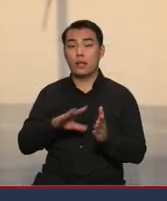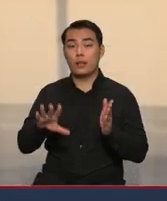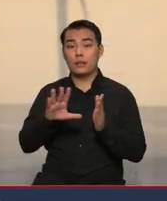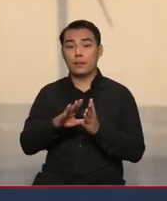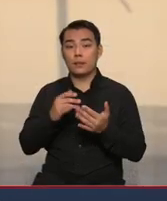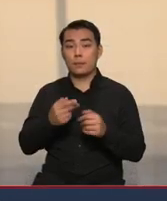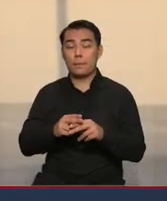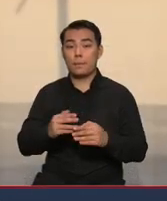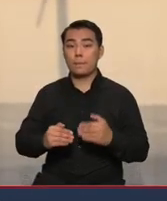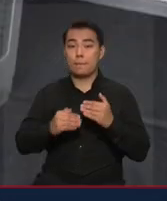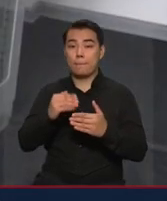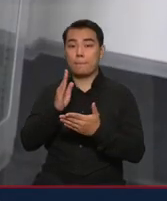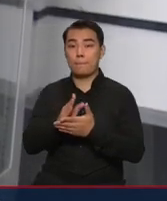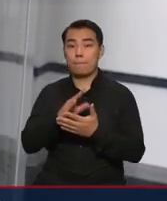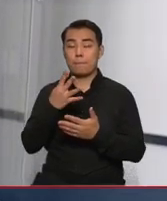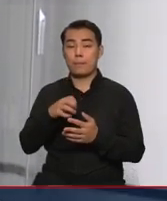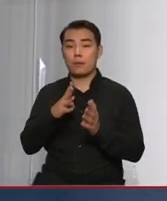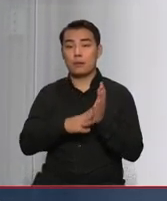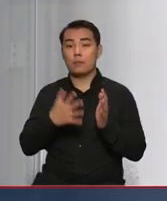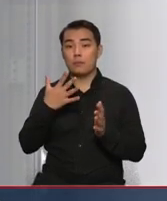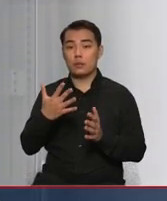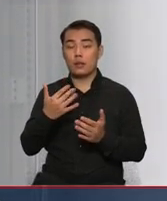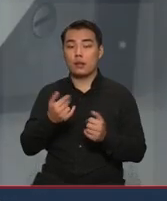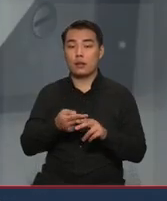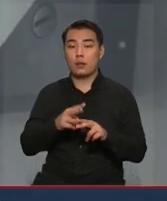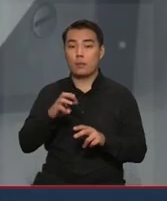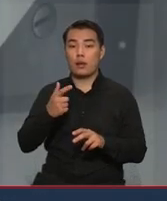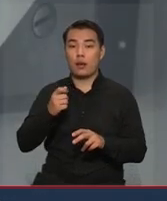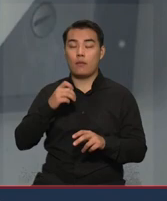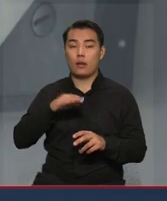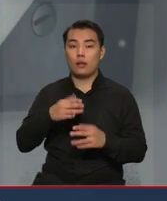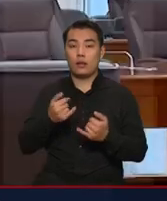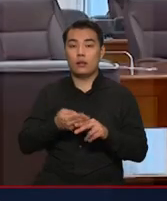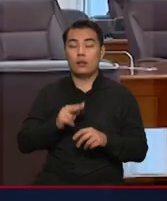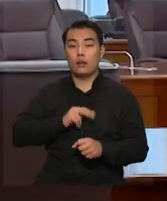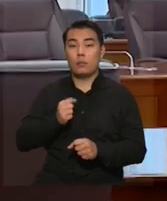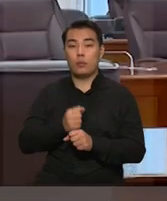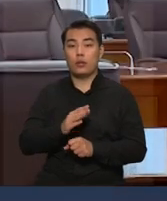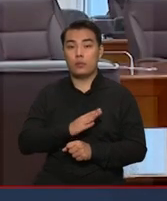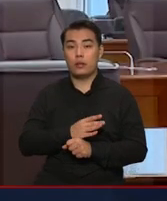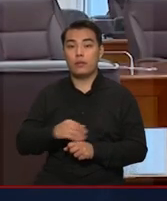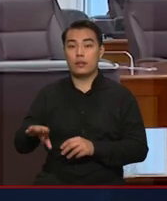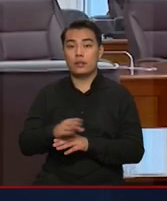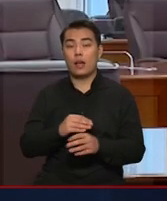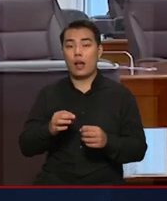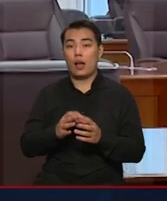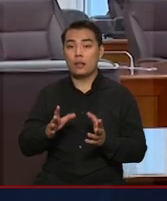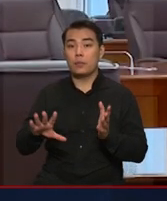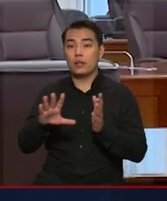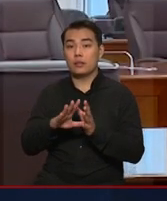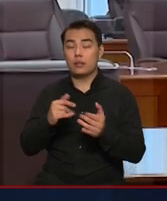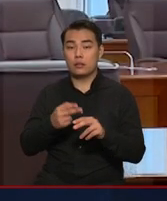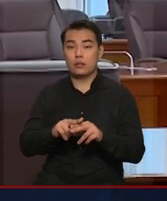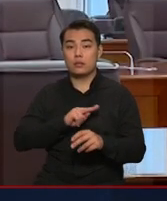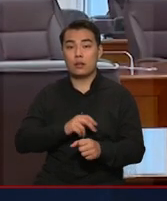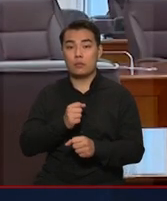да серпін бар. Жалпы қуаты 495 мегаватт болатын 16 нысан іске қосылды. Атом энергетика